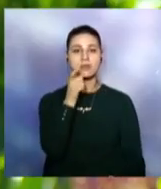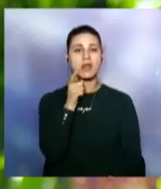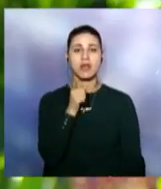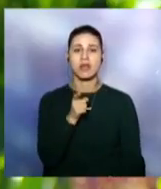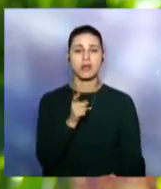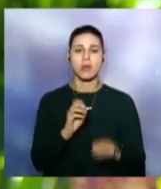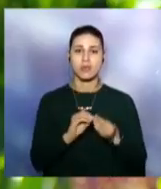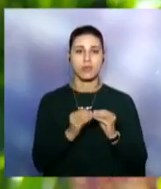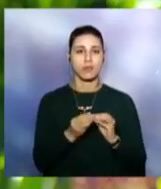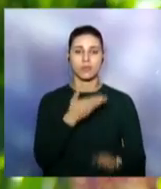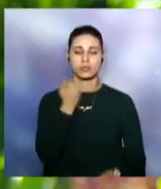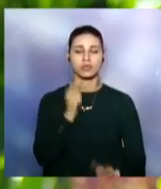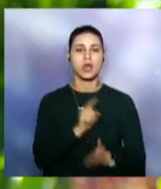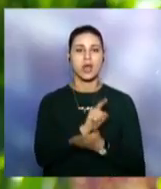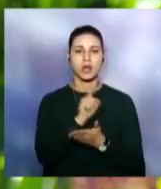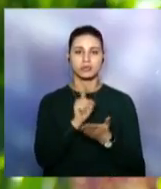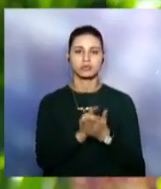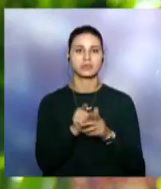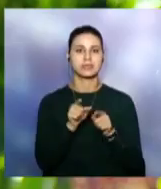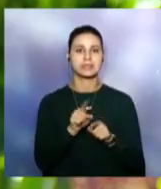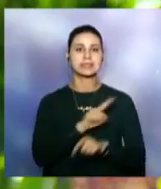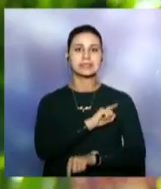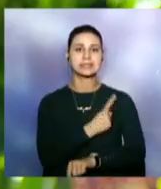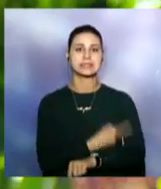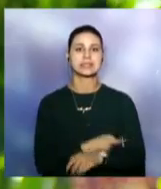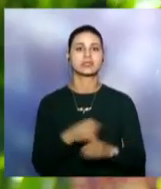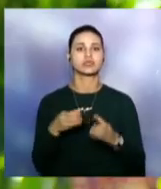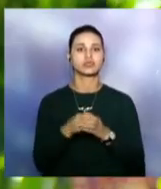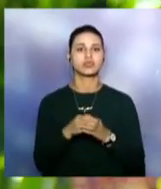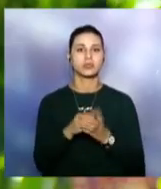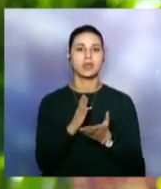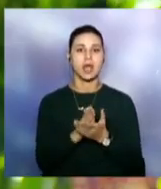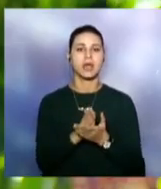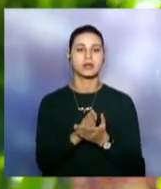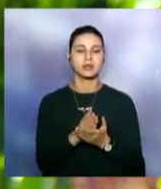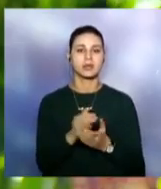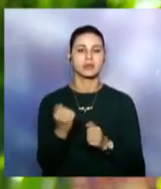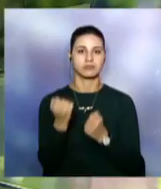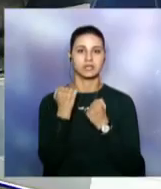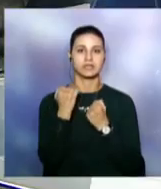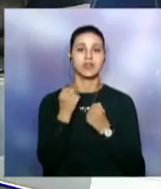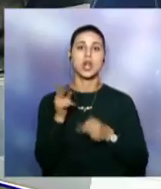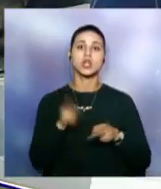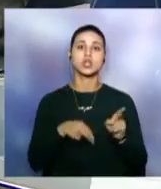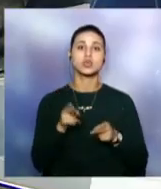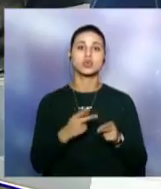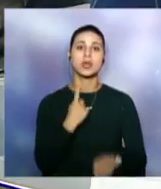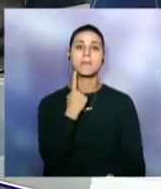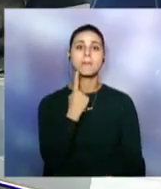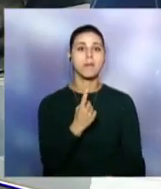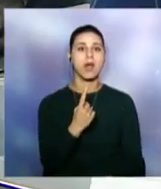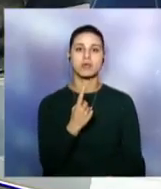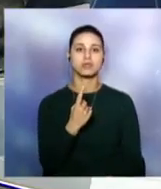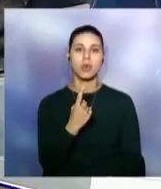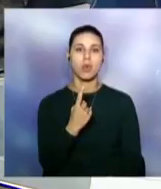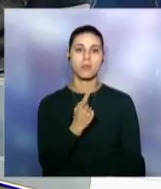ვერ გავაკეთებდით, რომ არ იყოს ის ძლიერი ჯგუფი ანესთეზიოლოგების, რომელიც ჩვენ ხარში გვიდას, იმიტომ ქირურგია მარტო